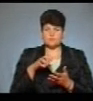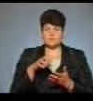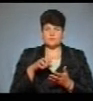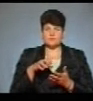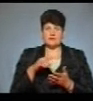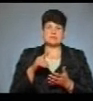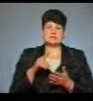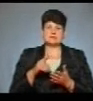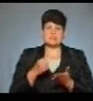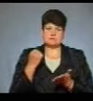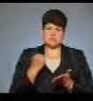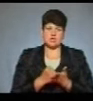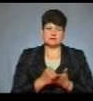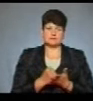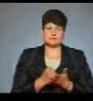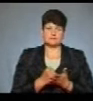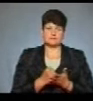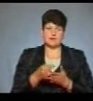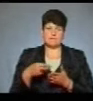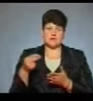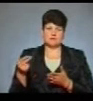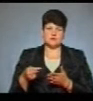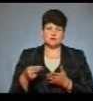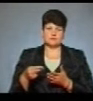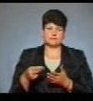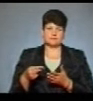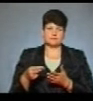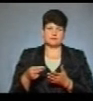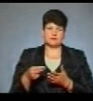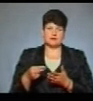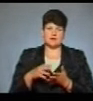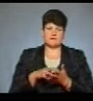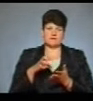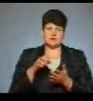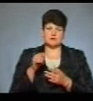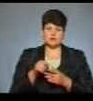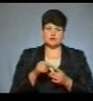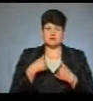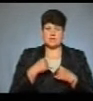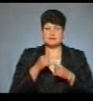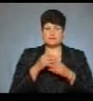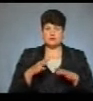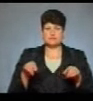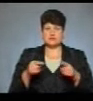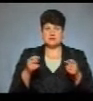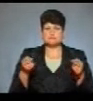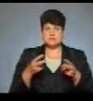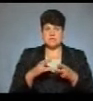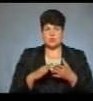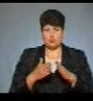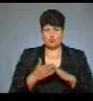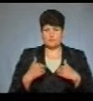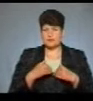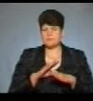завірена печаткою і підписом. І витяг з того протоколу, що нам не могли створити спеціальні умови, і тому нас